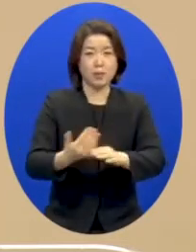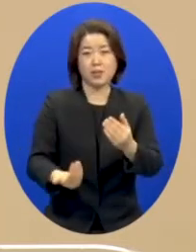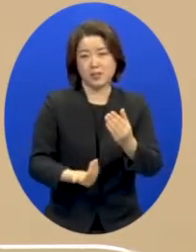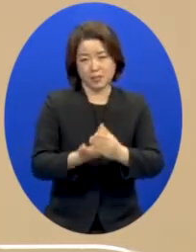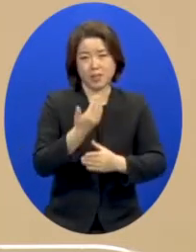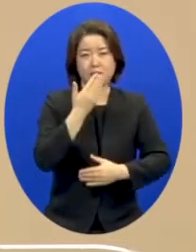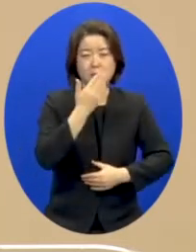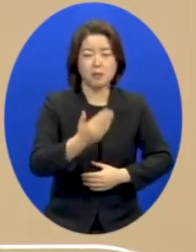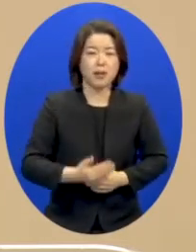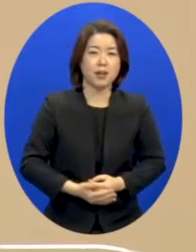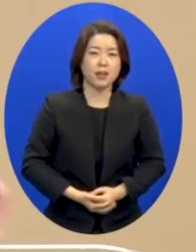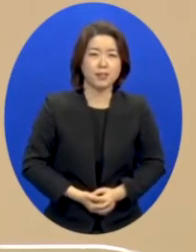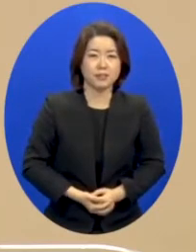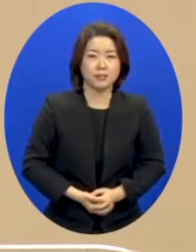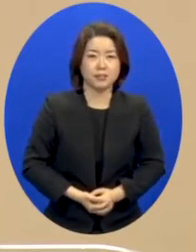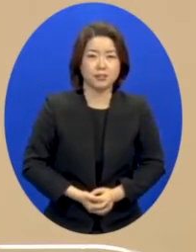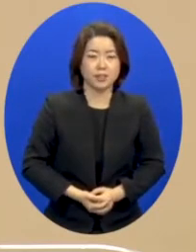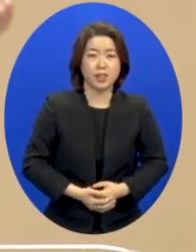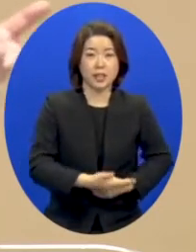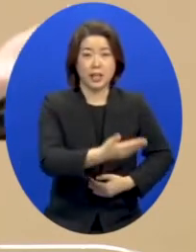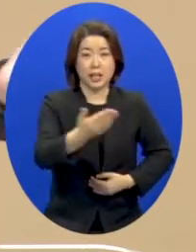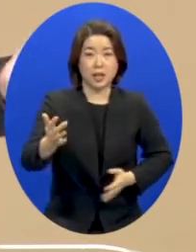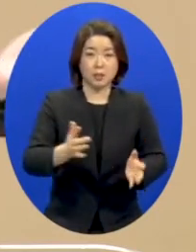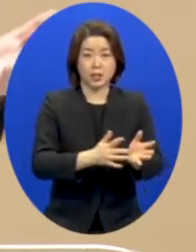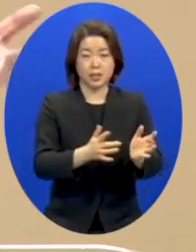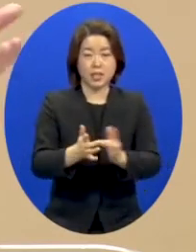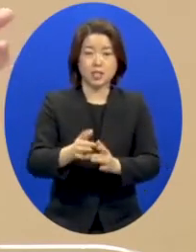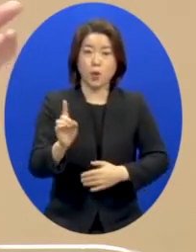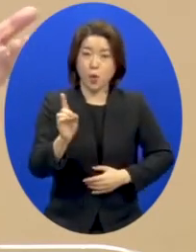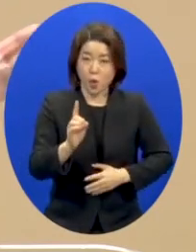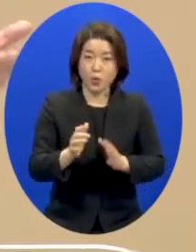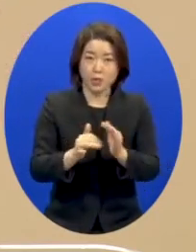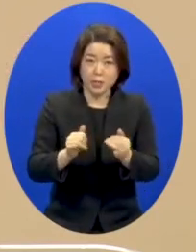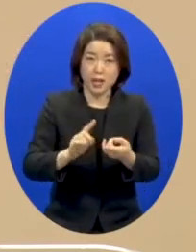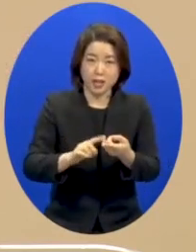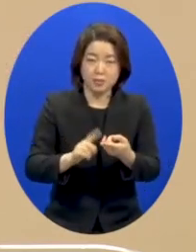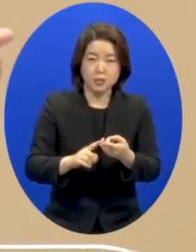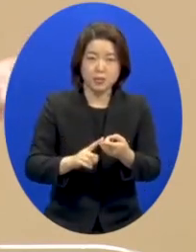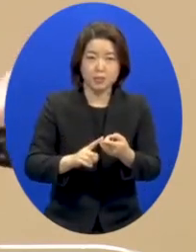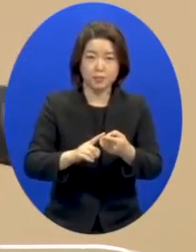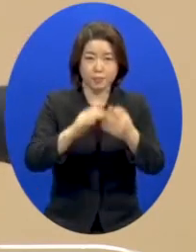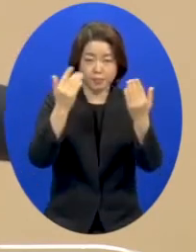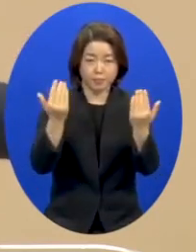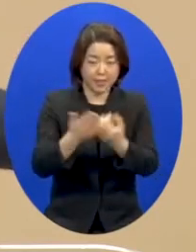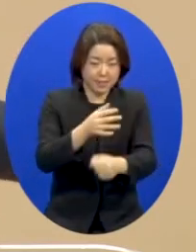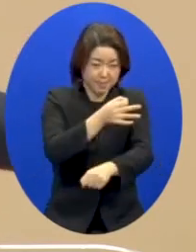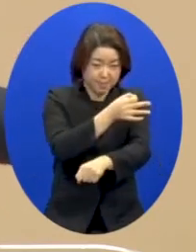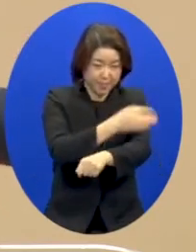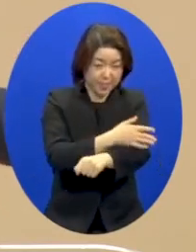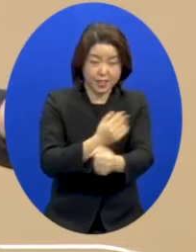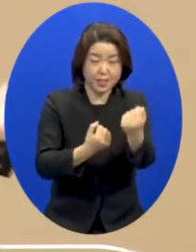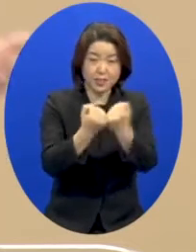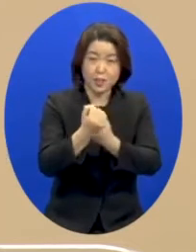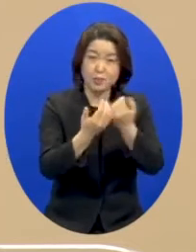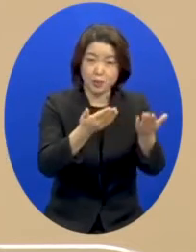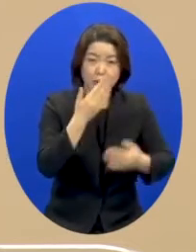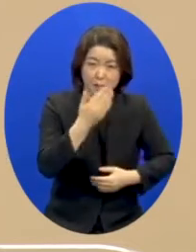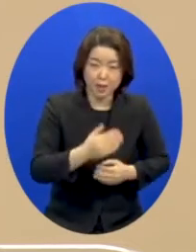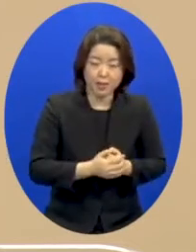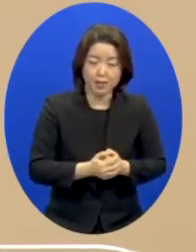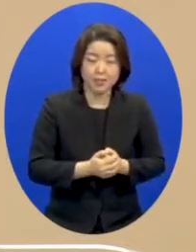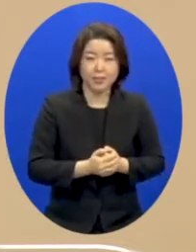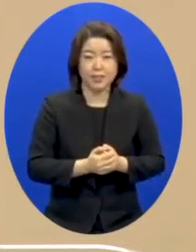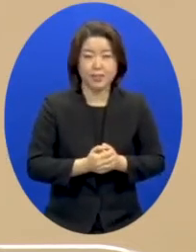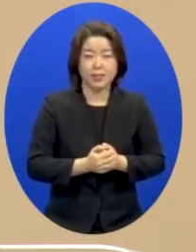것입니다. 여러분, 예수님이 어떠신 분인지 뭐 어떻게 다 간단히 설명할 수 있겠습니까만,